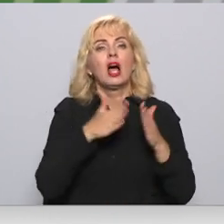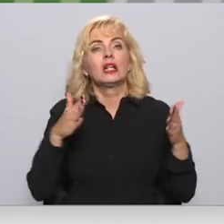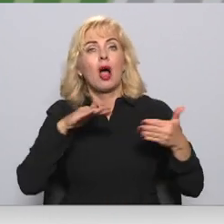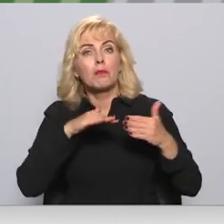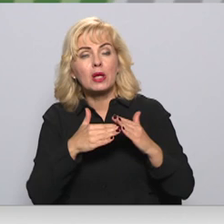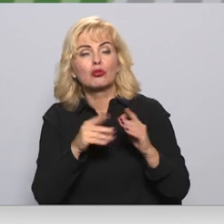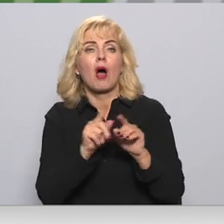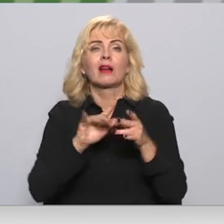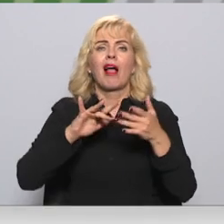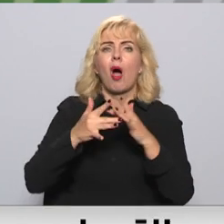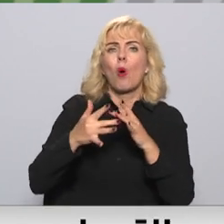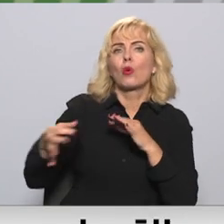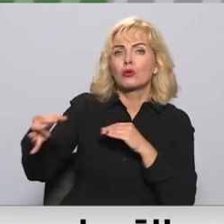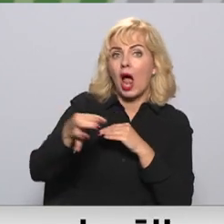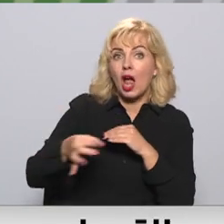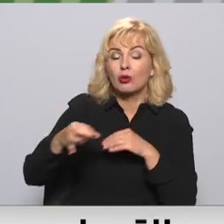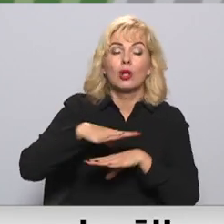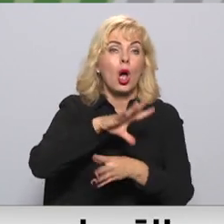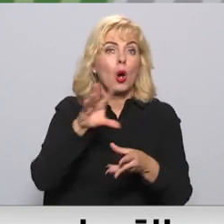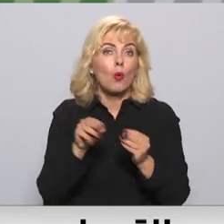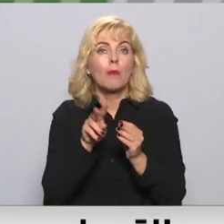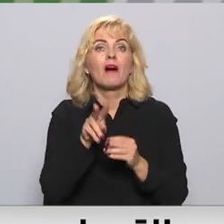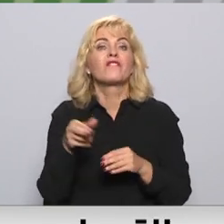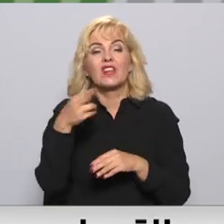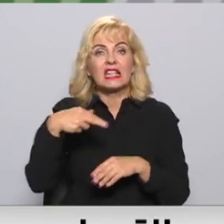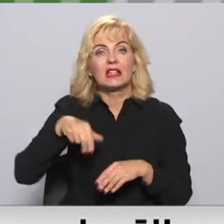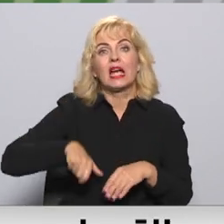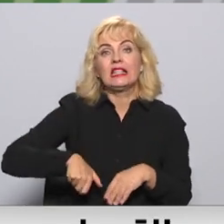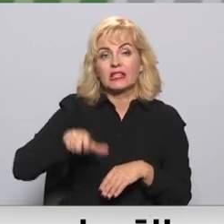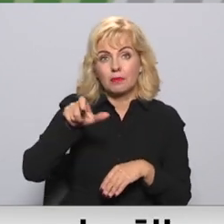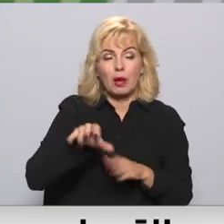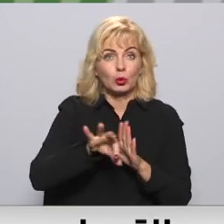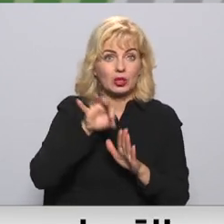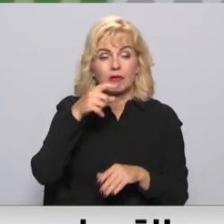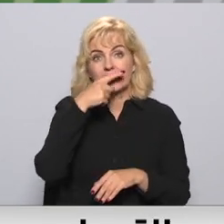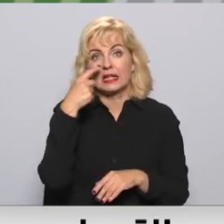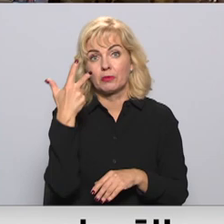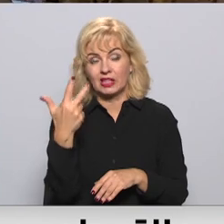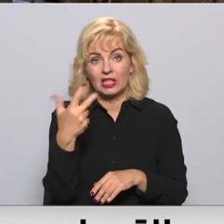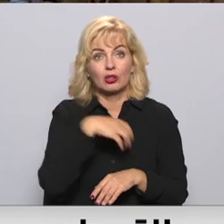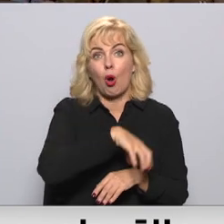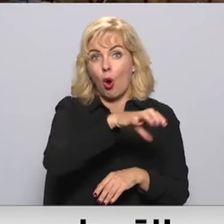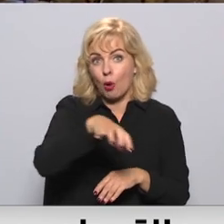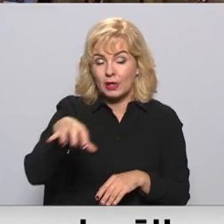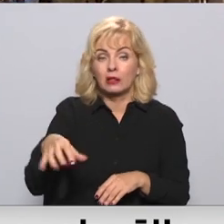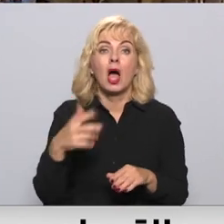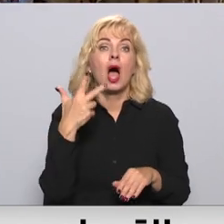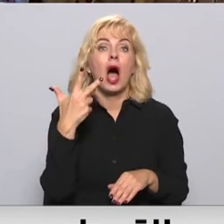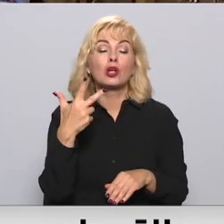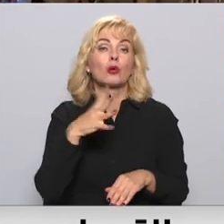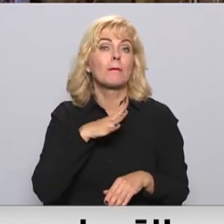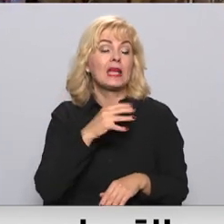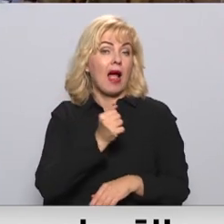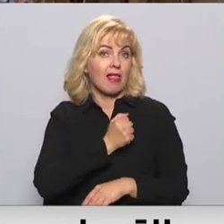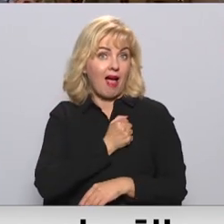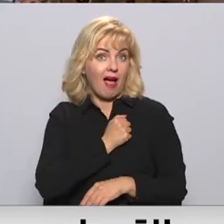gan arī lauku reģionos. Un kopā Valsts vides dienesta inspektori bija izvēlējušies 103 tādus objektus, 8 no tiem bija Latgalē.